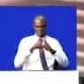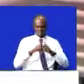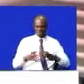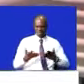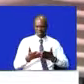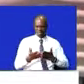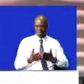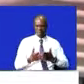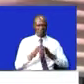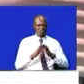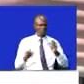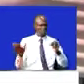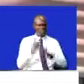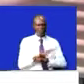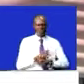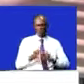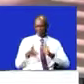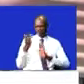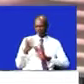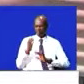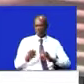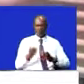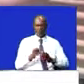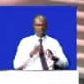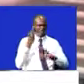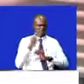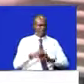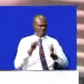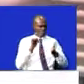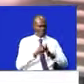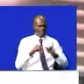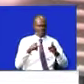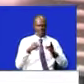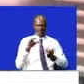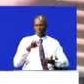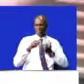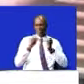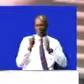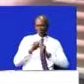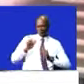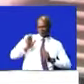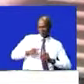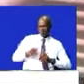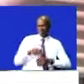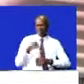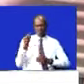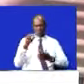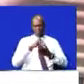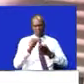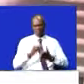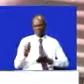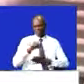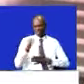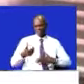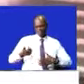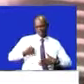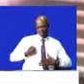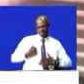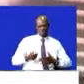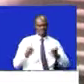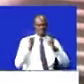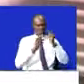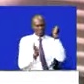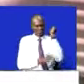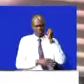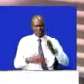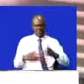choche pong piyo piyo. To once ni choche pong, especially with a woman, ama any other lady, it is bad for us.